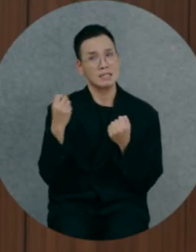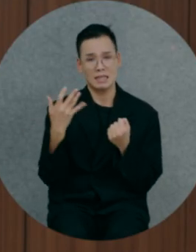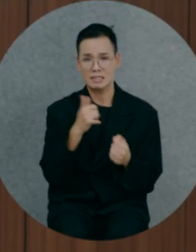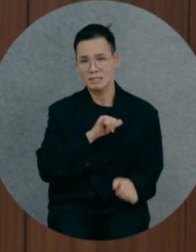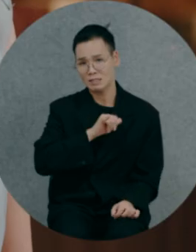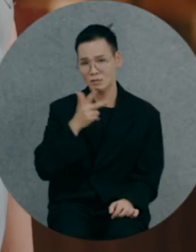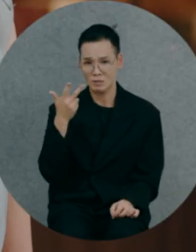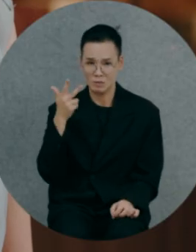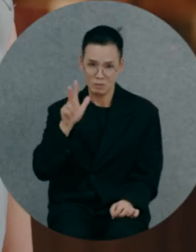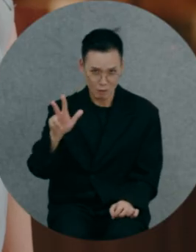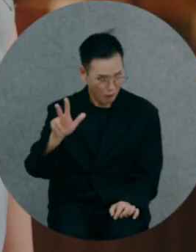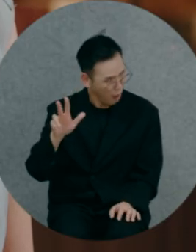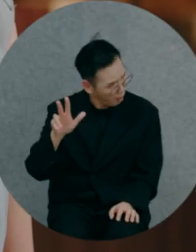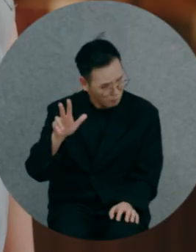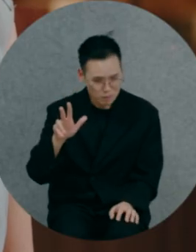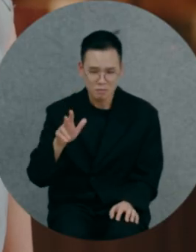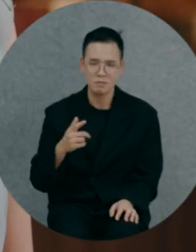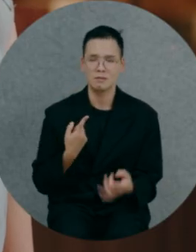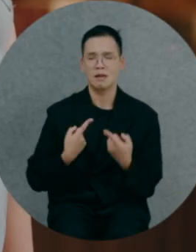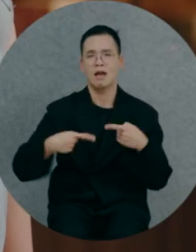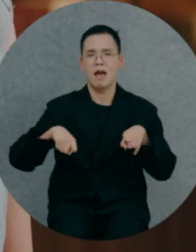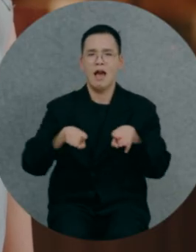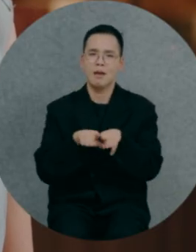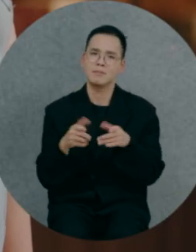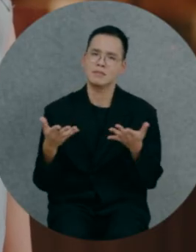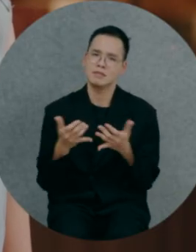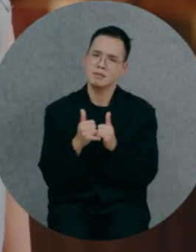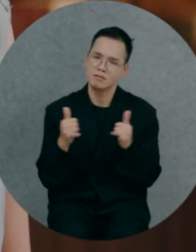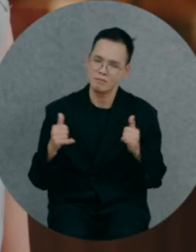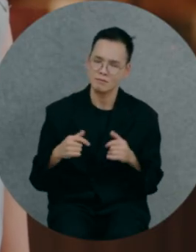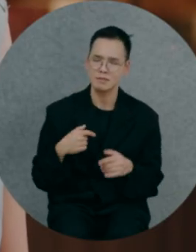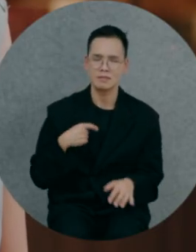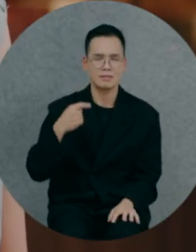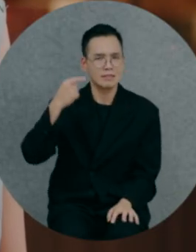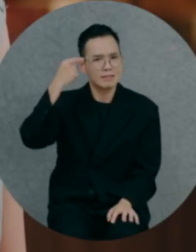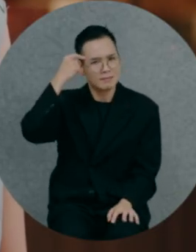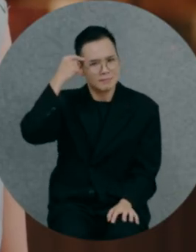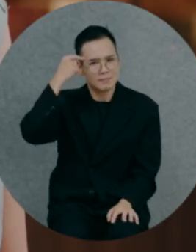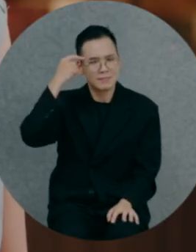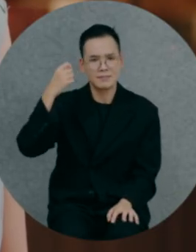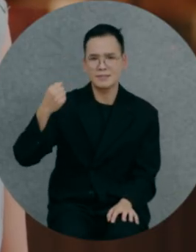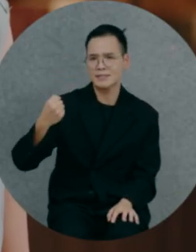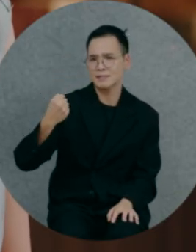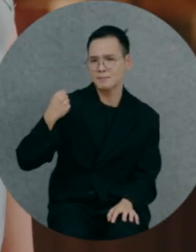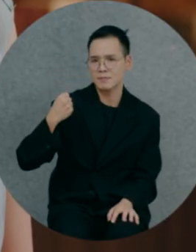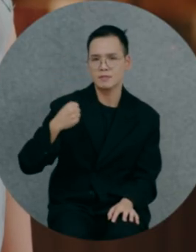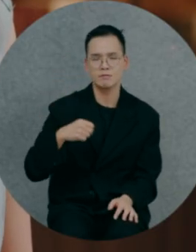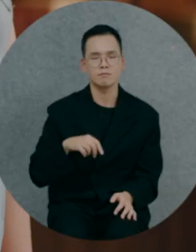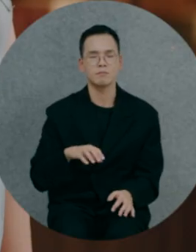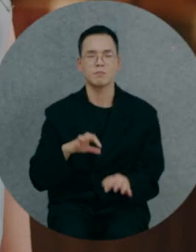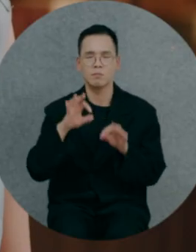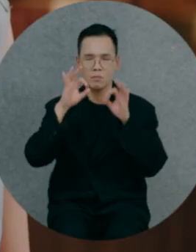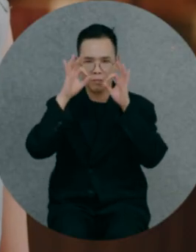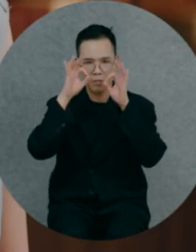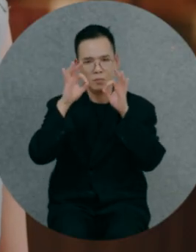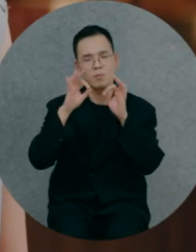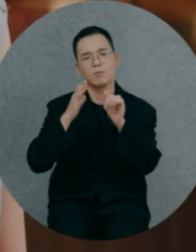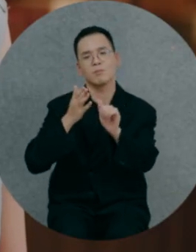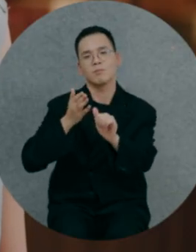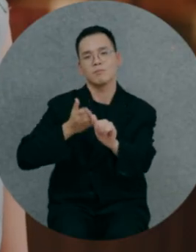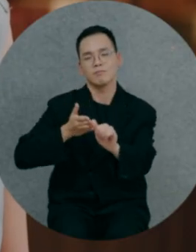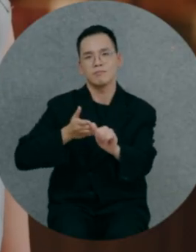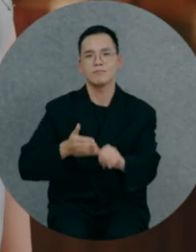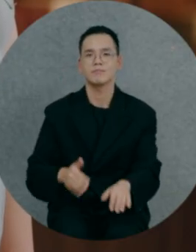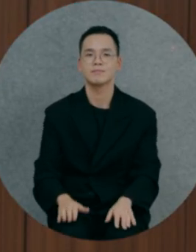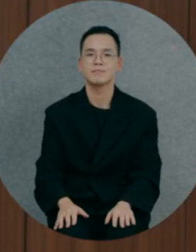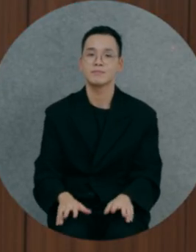사람이 아니라 우리 공동체를 함께 일구어 나가는 동료 시민이라는 인식을 가지고 이 문제를 바라보기를